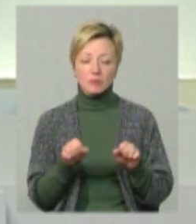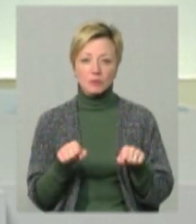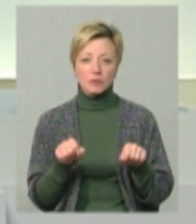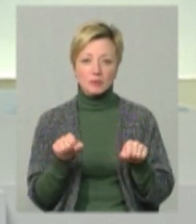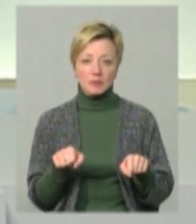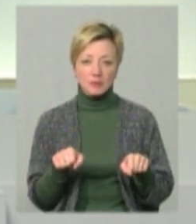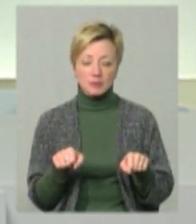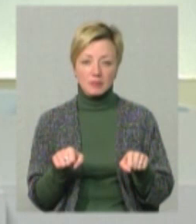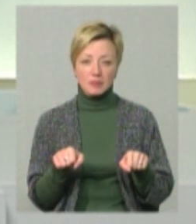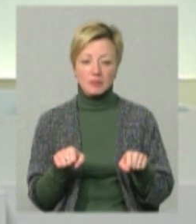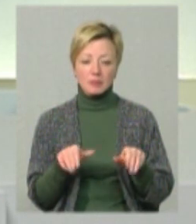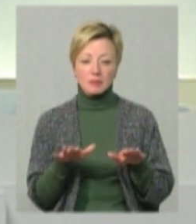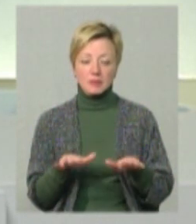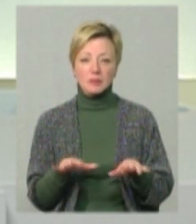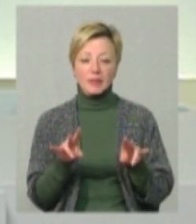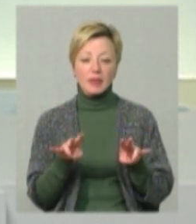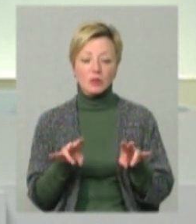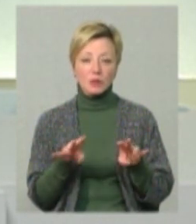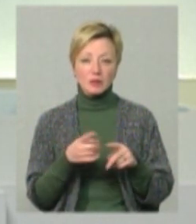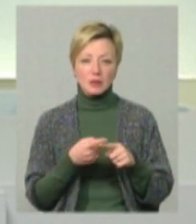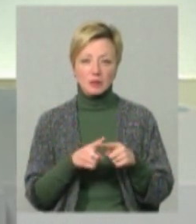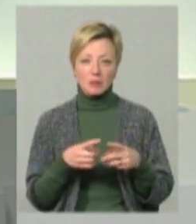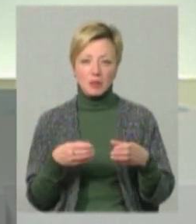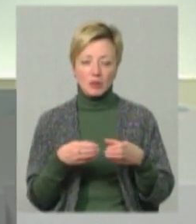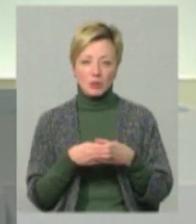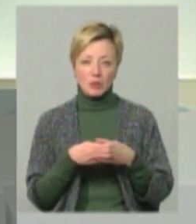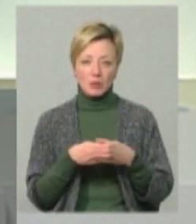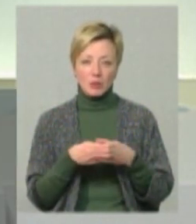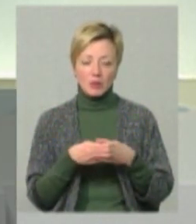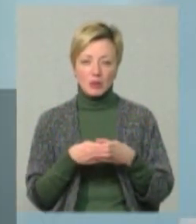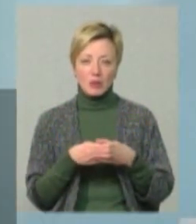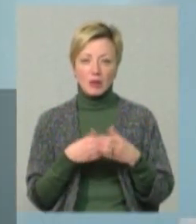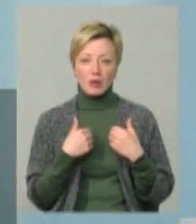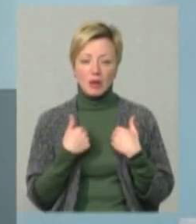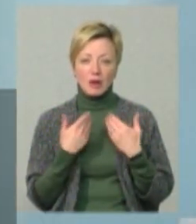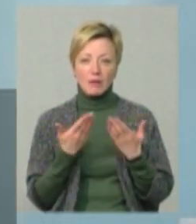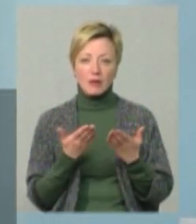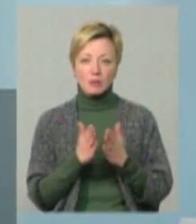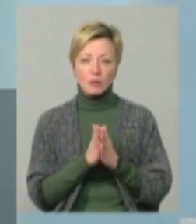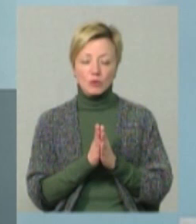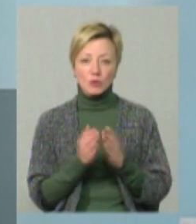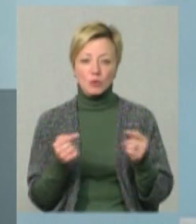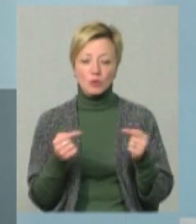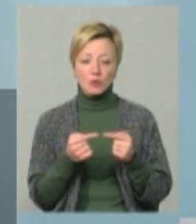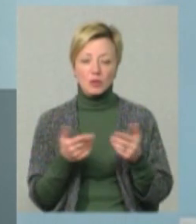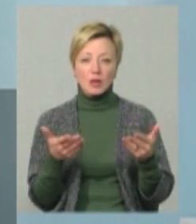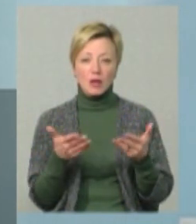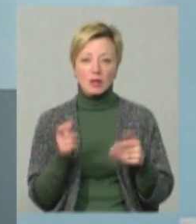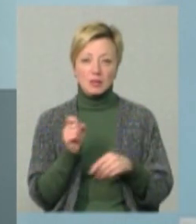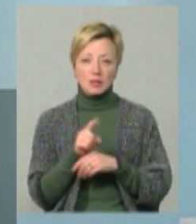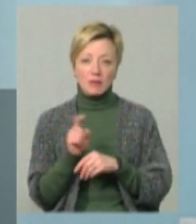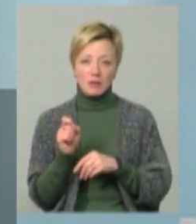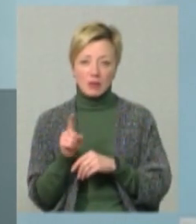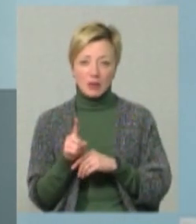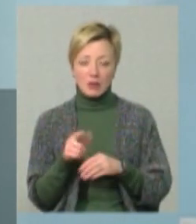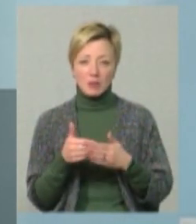можливі потенційні місця дислокації цих батальйонів. Пане Сергію, я вас попрошу уточнити, все ж таки, які завдання